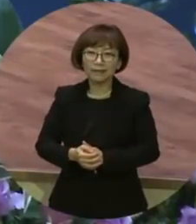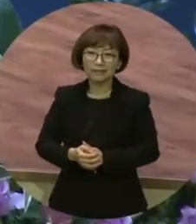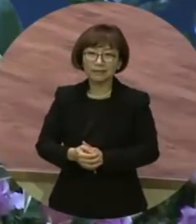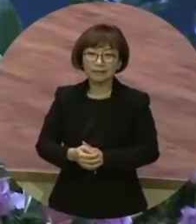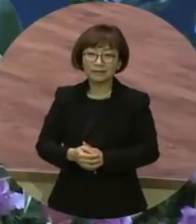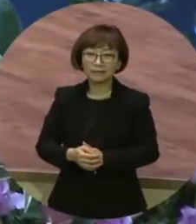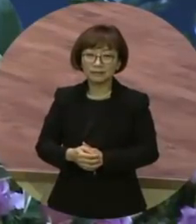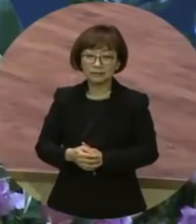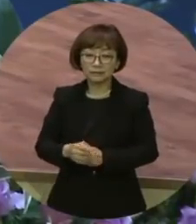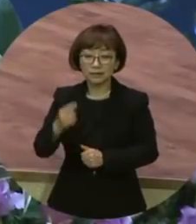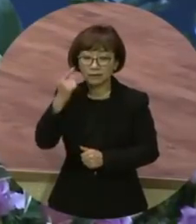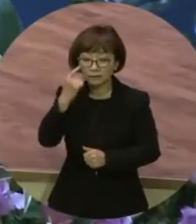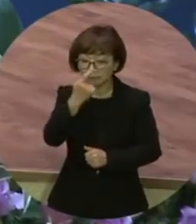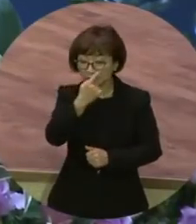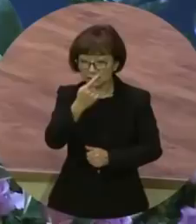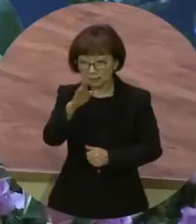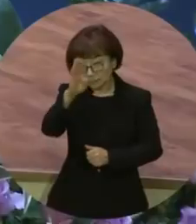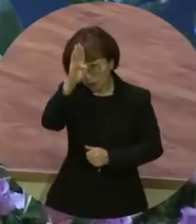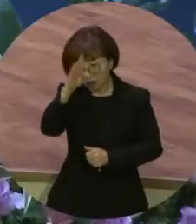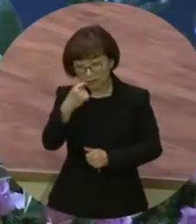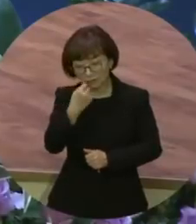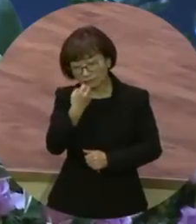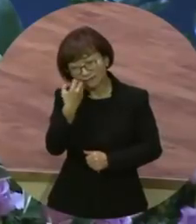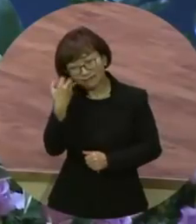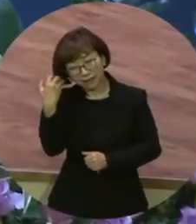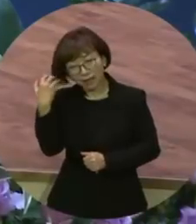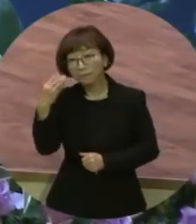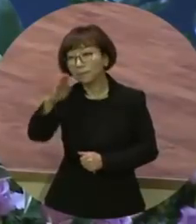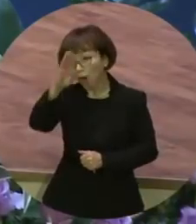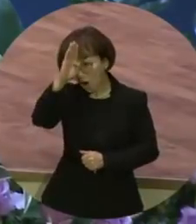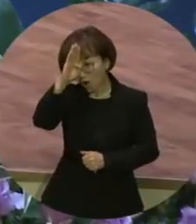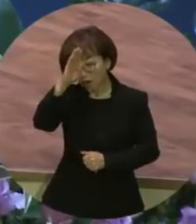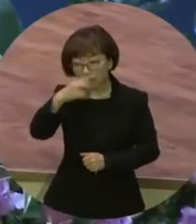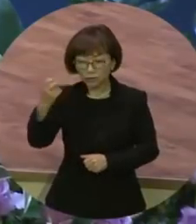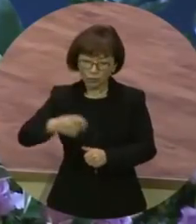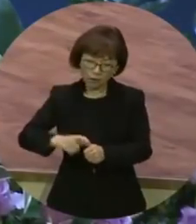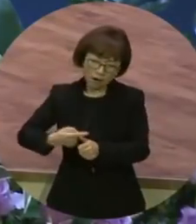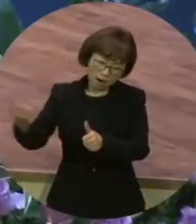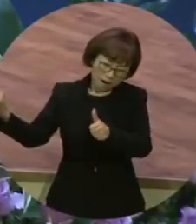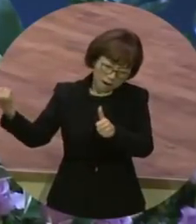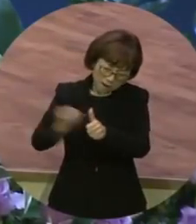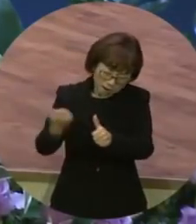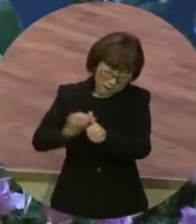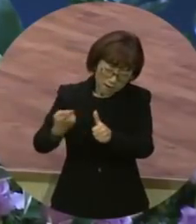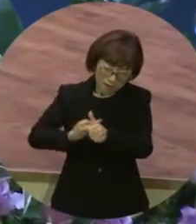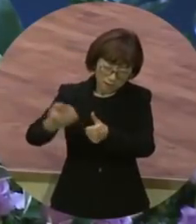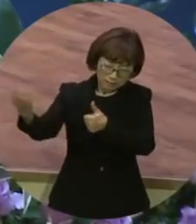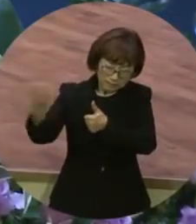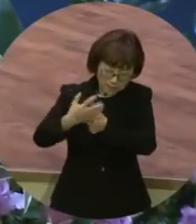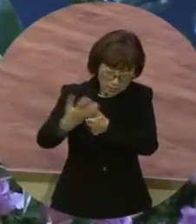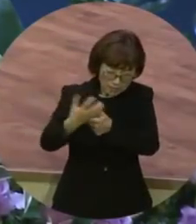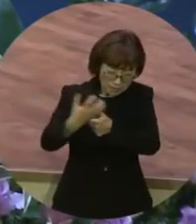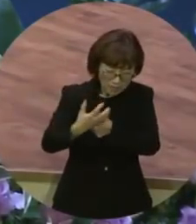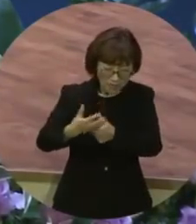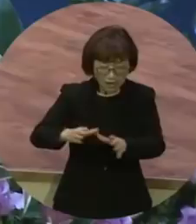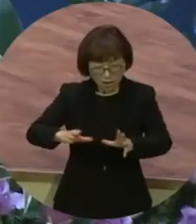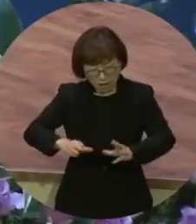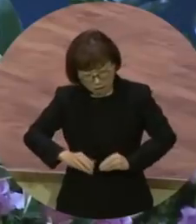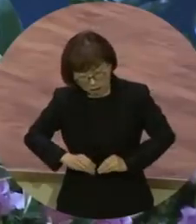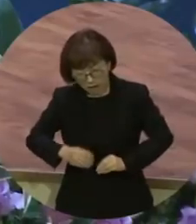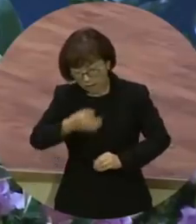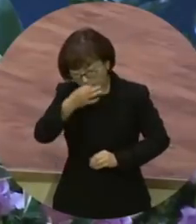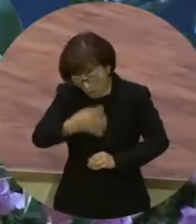질병 말고도 능력이 아니라 능욕 당하고 궁핍과 박해와 곤고를 기뻐했다